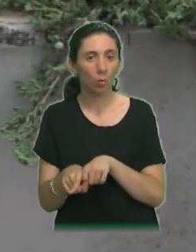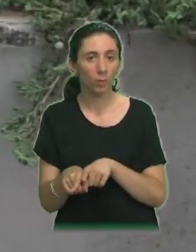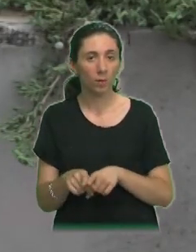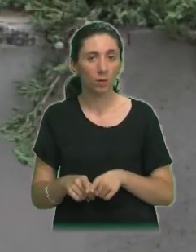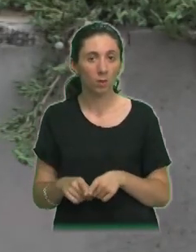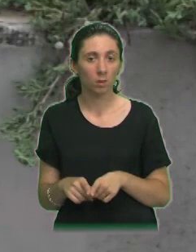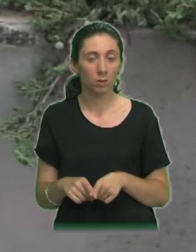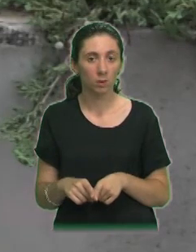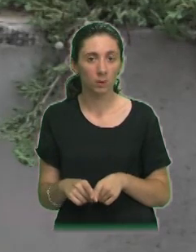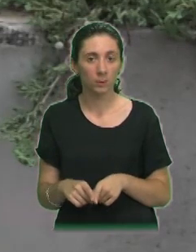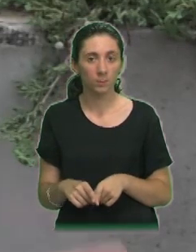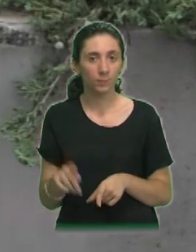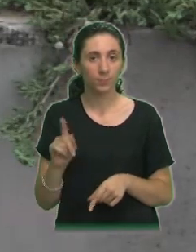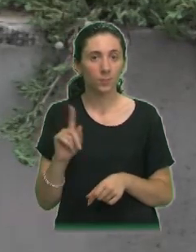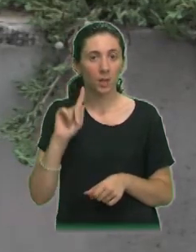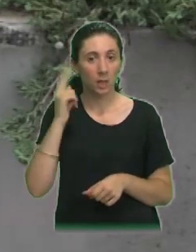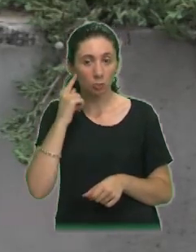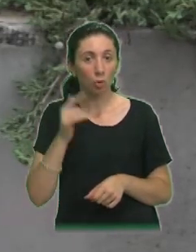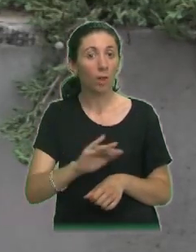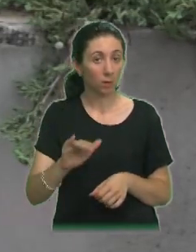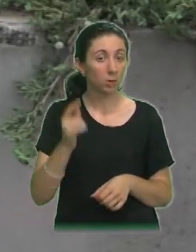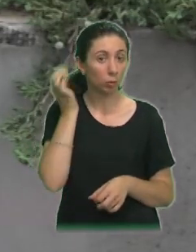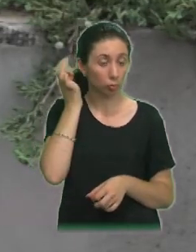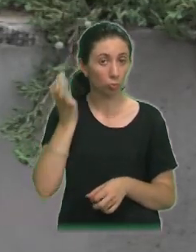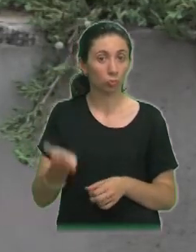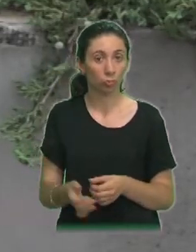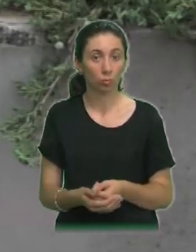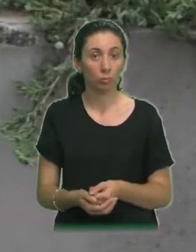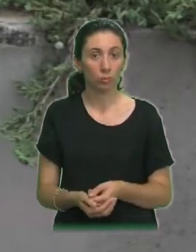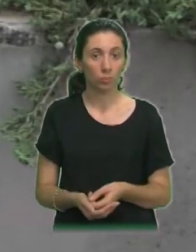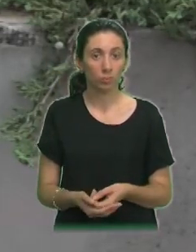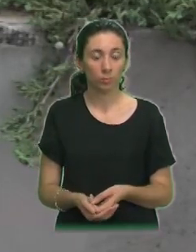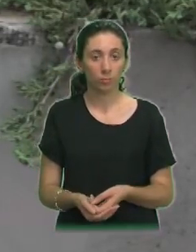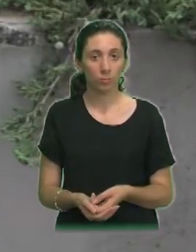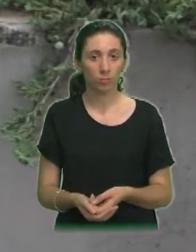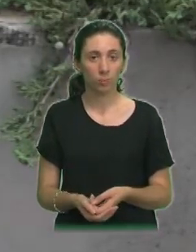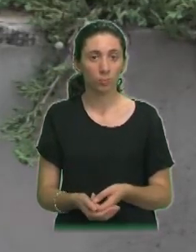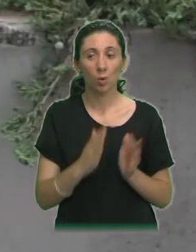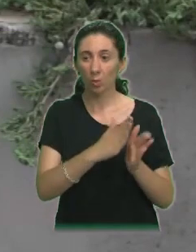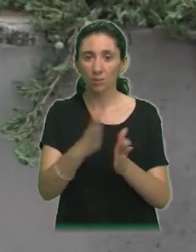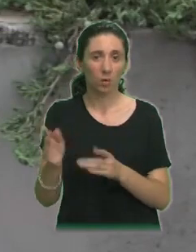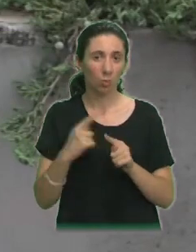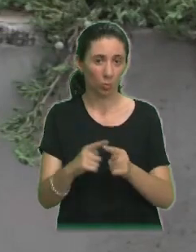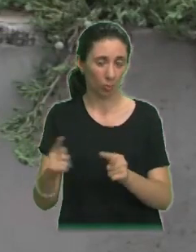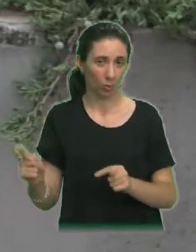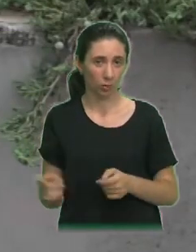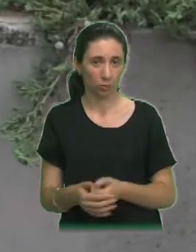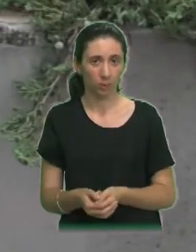Ljudi gluhi. Ima puno slučajeva da su roditelji ne čuju, djeca čuju.